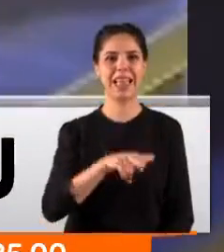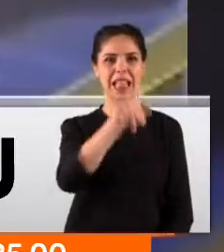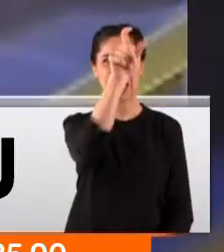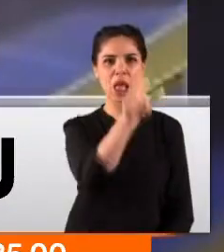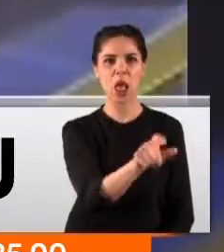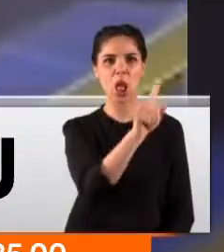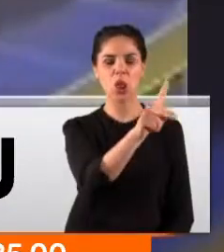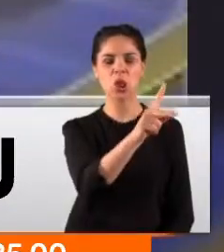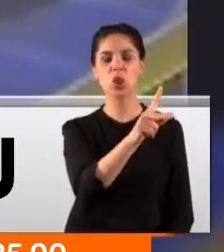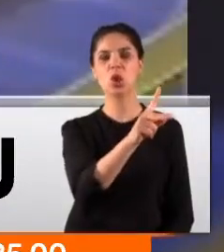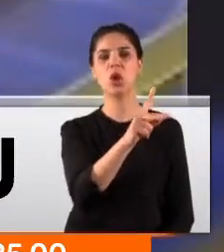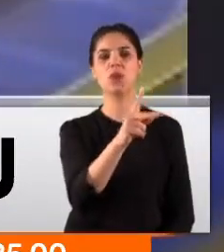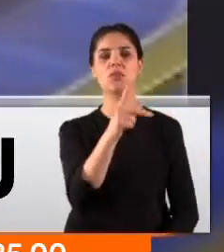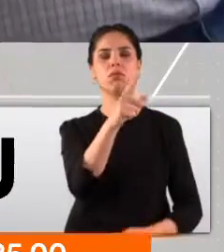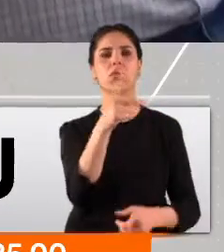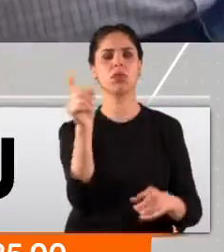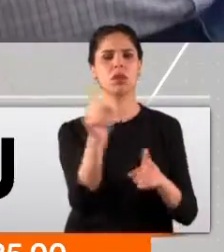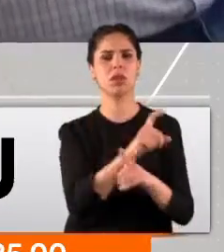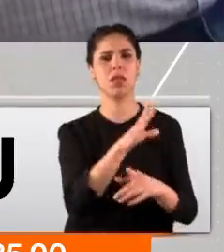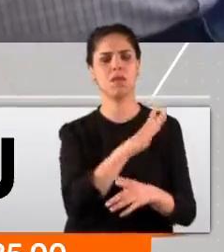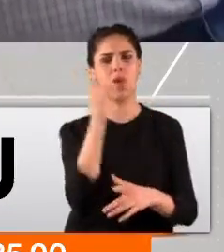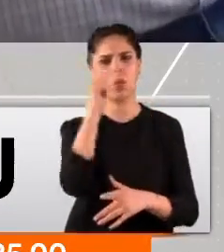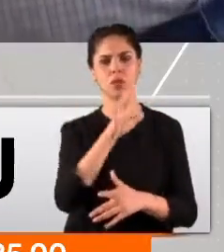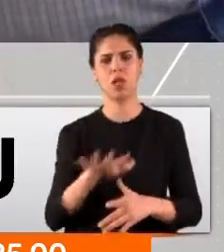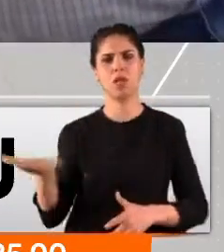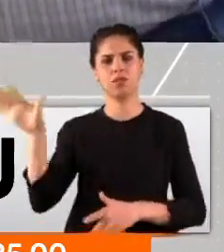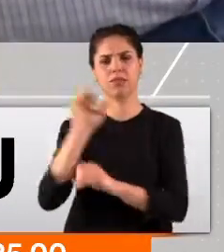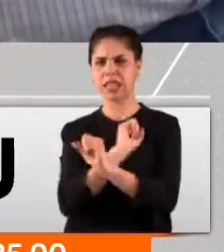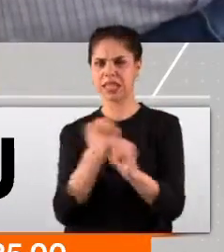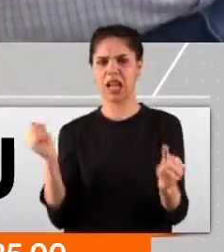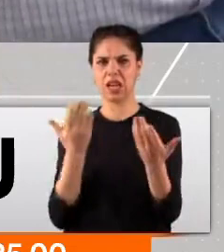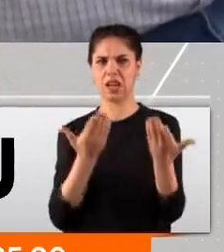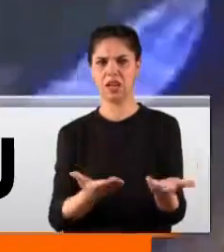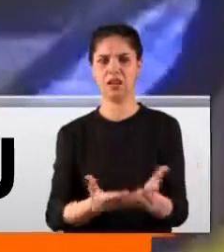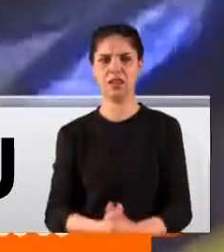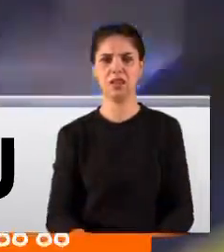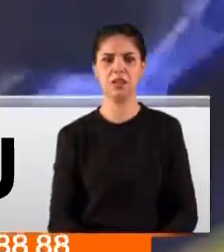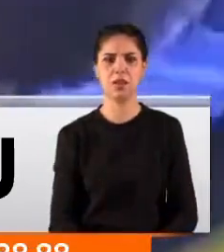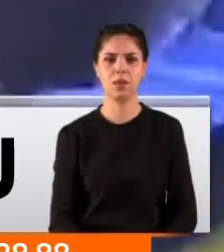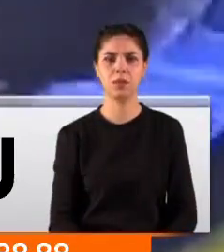öfkesi minibüsü tek kişilik ringe çevirdi. Buradan bir fırladı, çocuğun yüzünü tırnakladı.